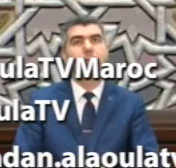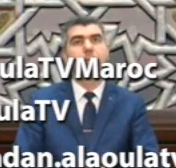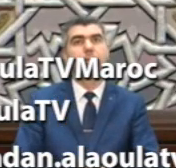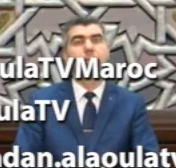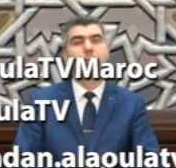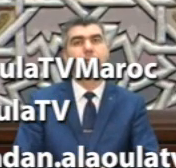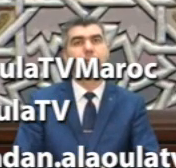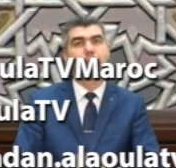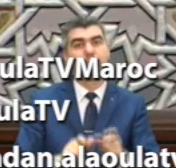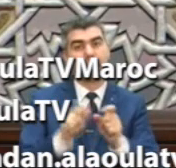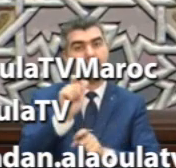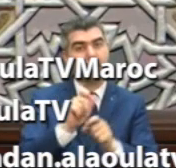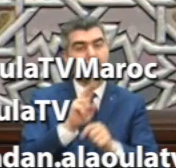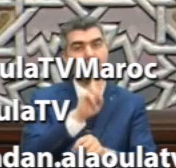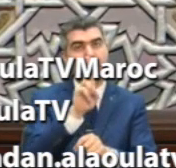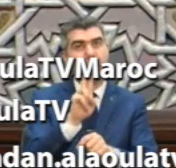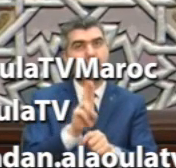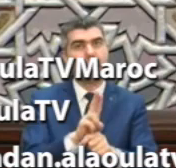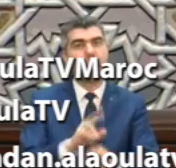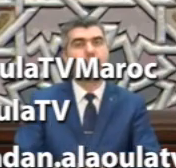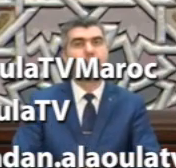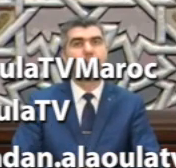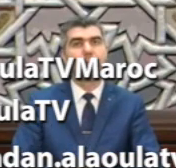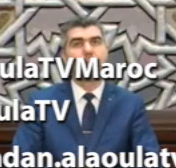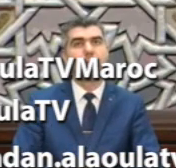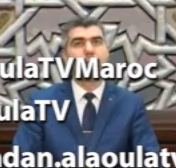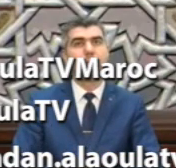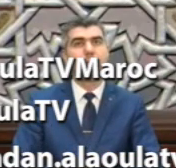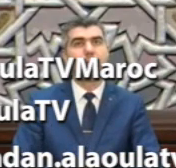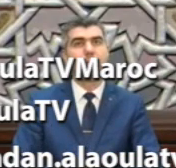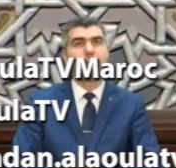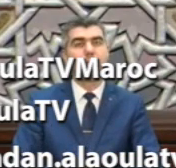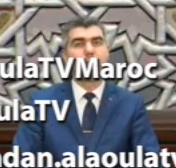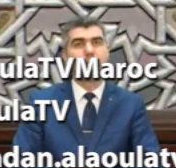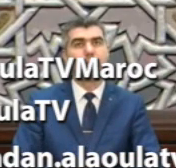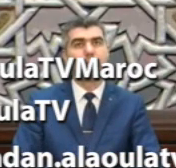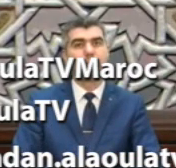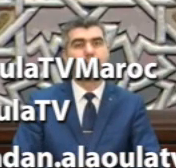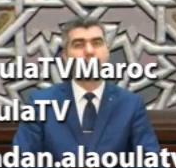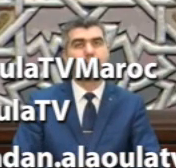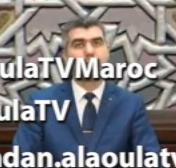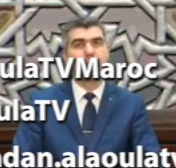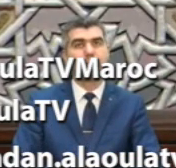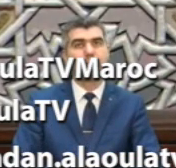هل من تعقيب إضافي حول الخصاص على مستوى الأطر التعليمية؟